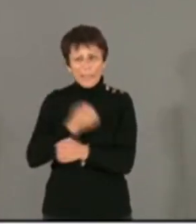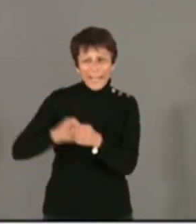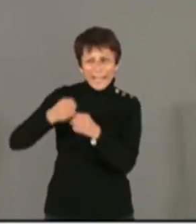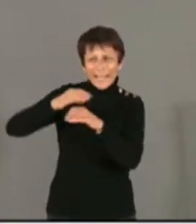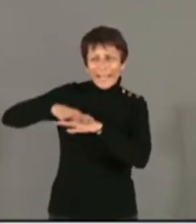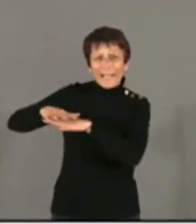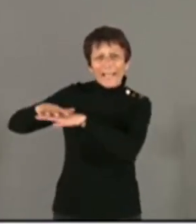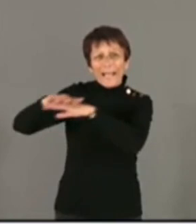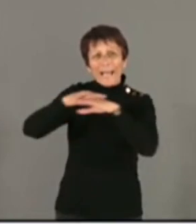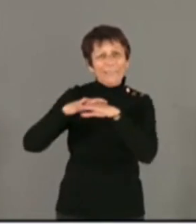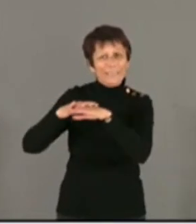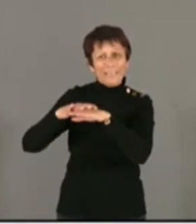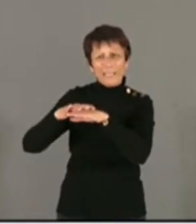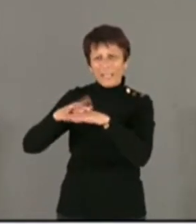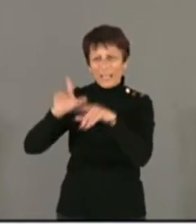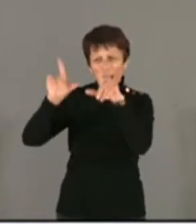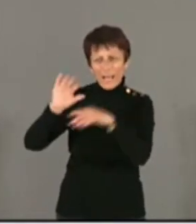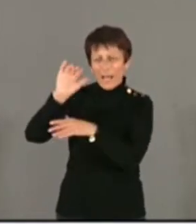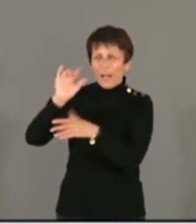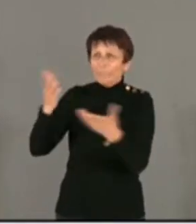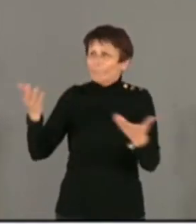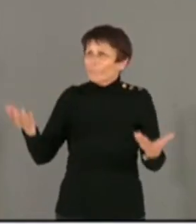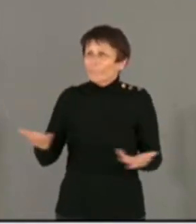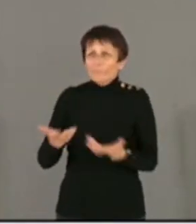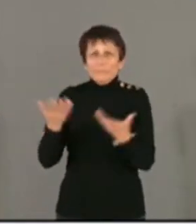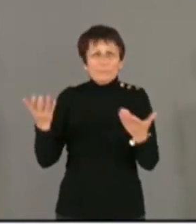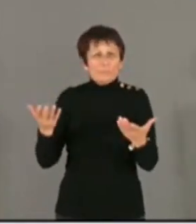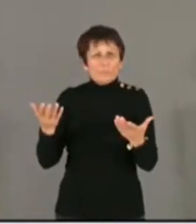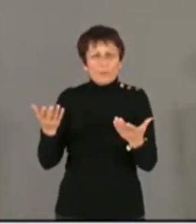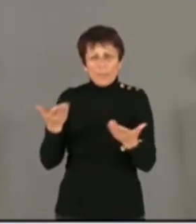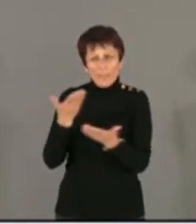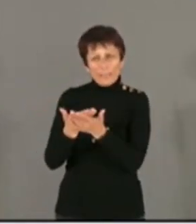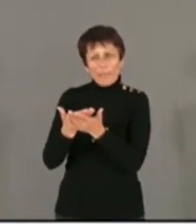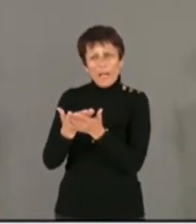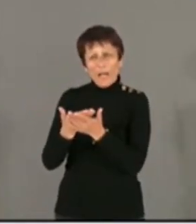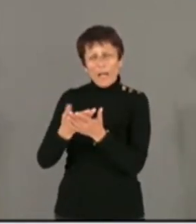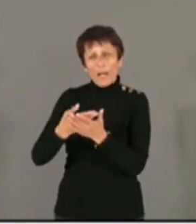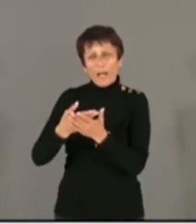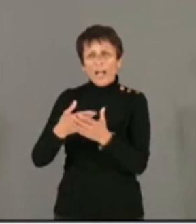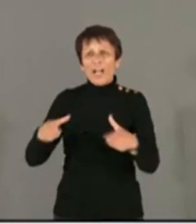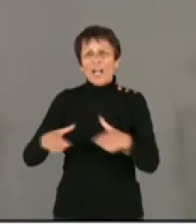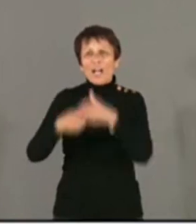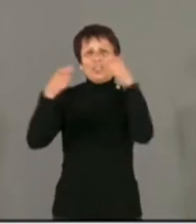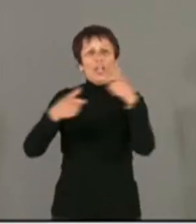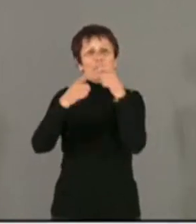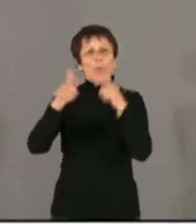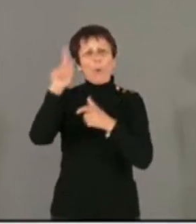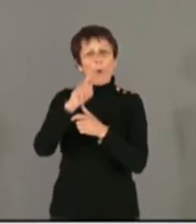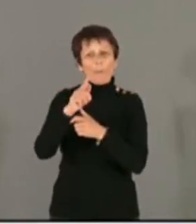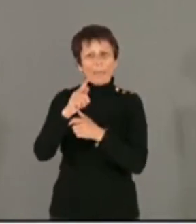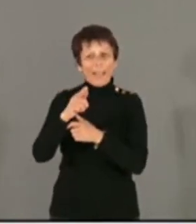quartier, le quartier des parents, que vous avez noyé un joyau naturel à Château-Gombert sous des millions de mètres